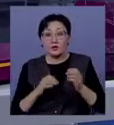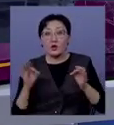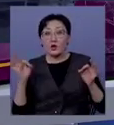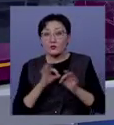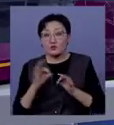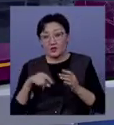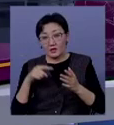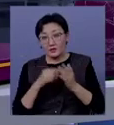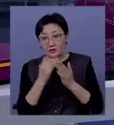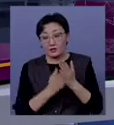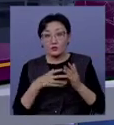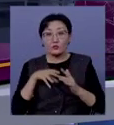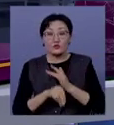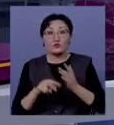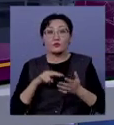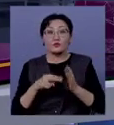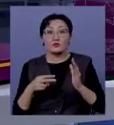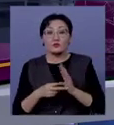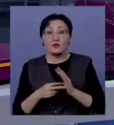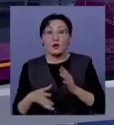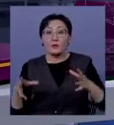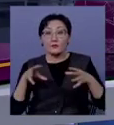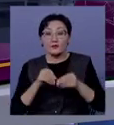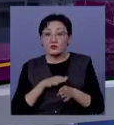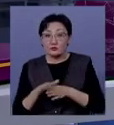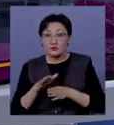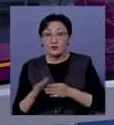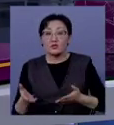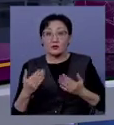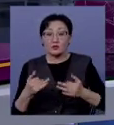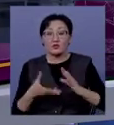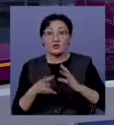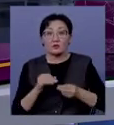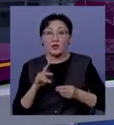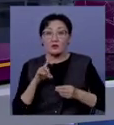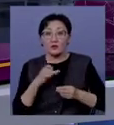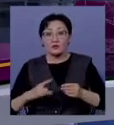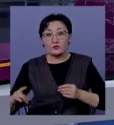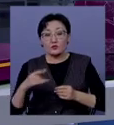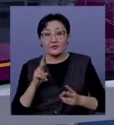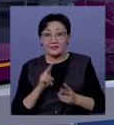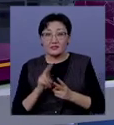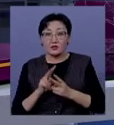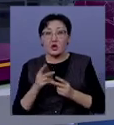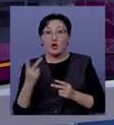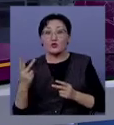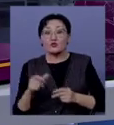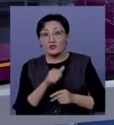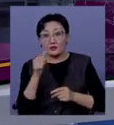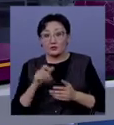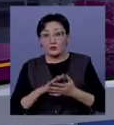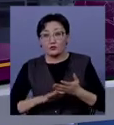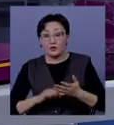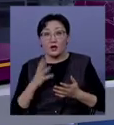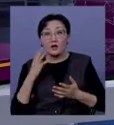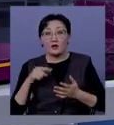қалалардың қатарына қосу міндетін жұмылып жүзеге асыруға шақырды. Жалпы бүгін Наурызбай ауданындағы кездесу 3 сағатқа созылып, қала